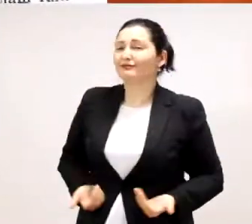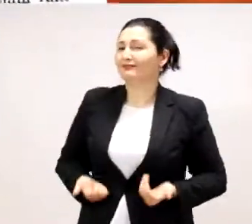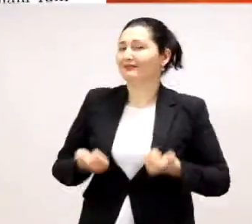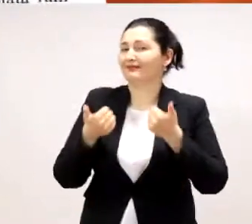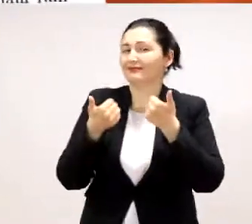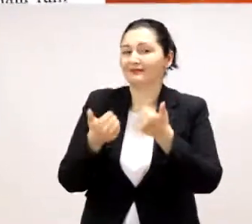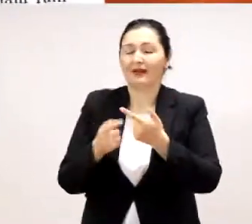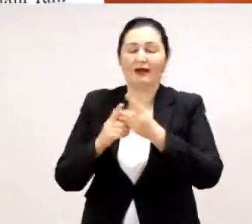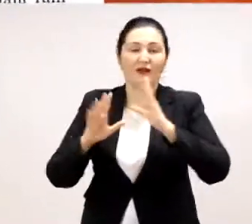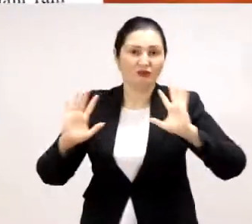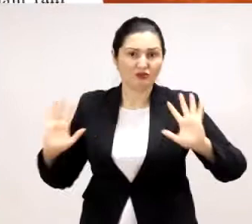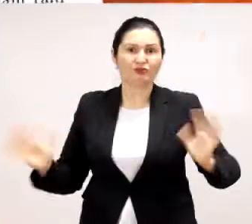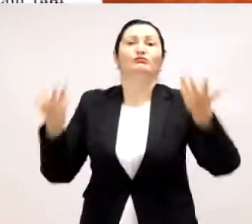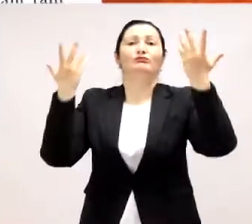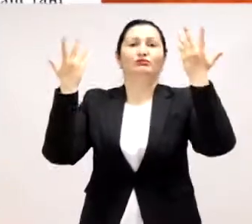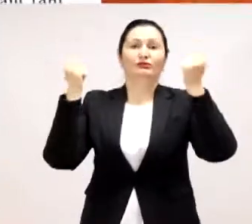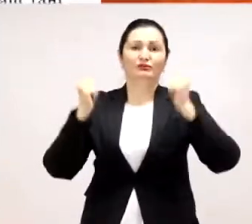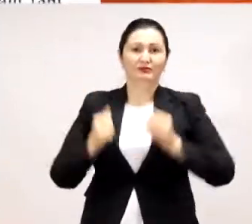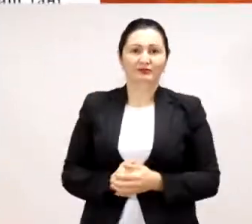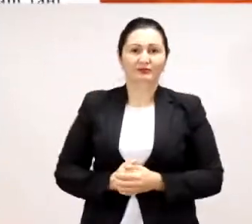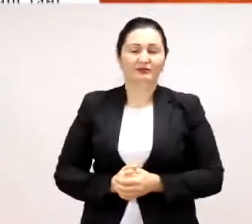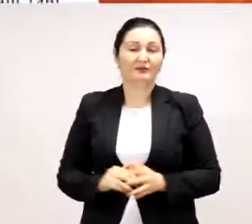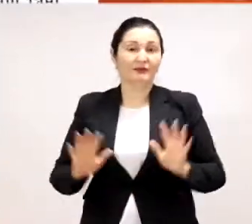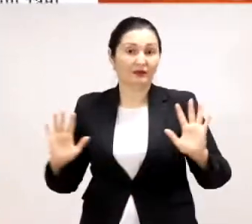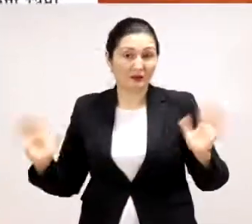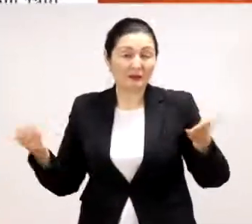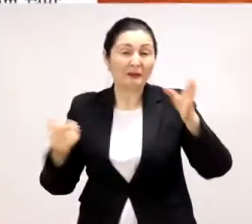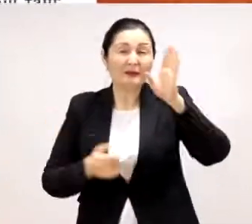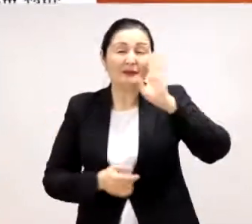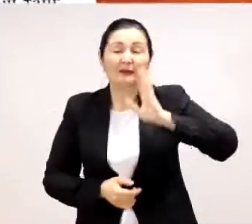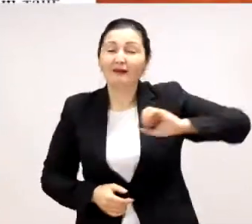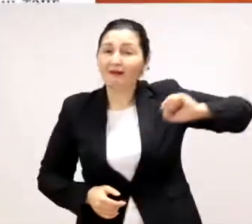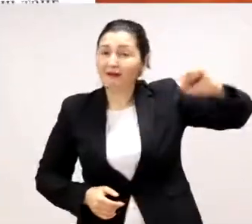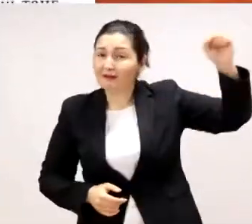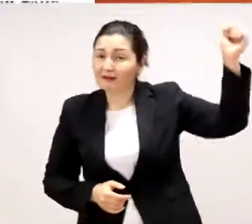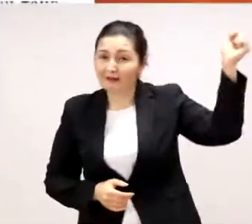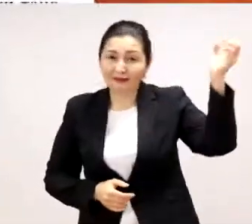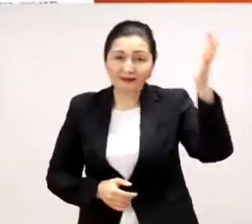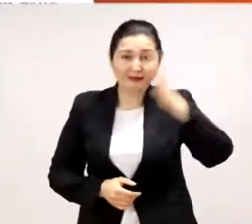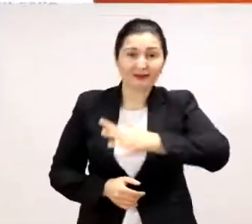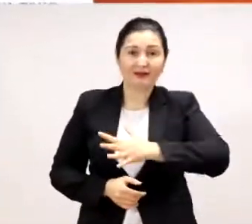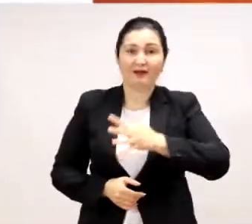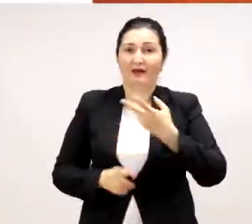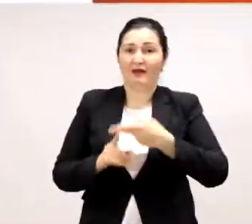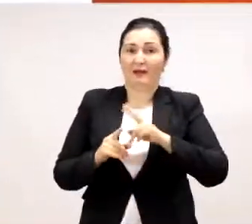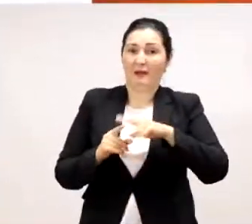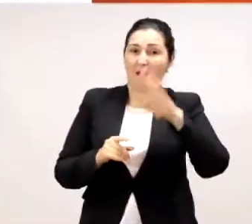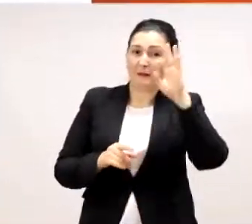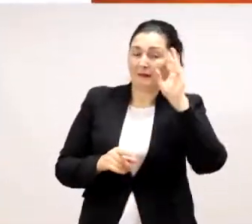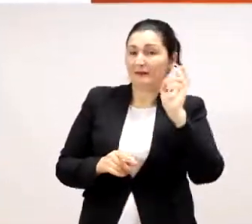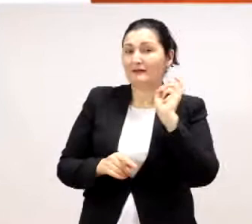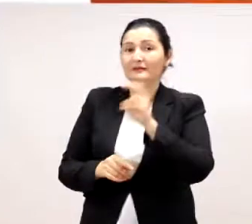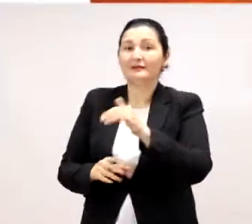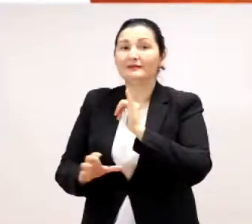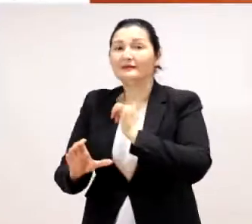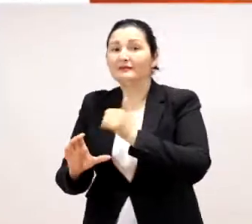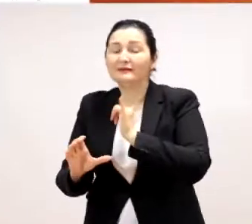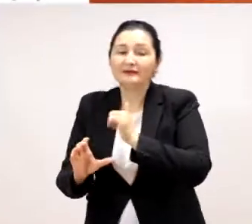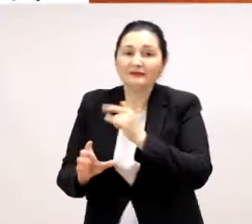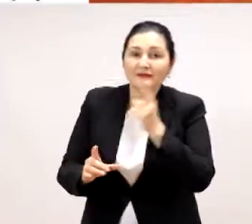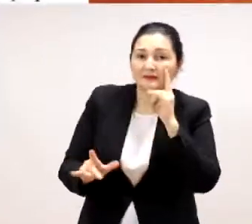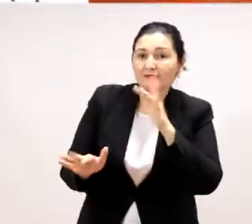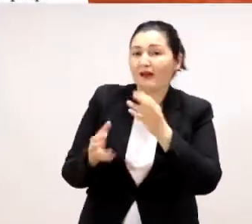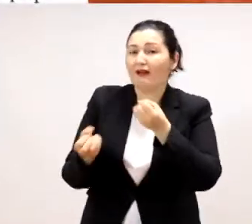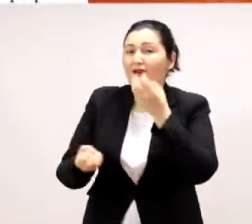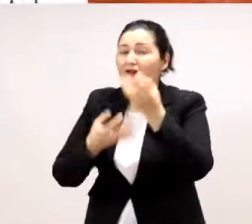اگر حادثه رخ نمیداد. یک صبح آفتابی بهاران مرد و زنی با پلیس در آمده چند رده